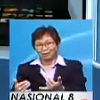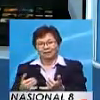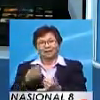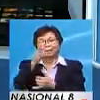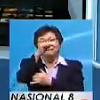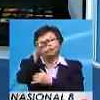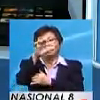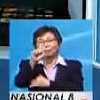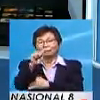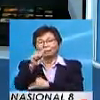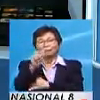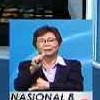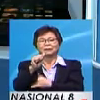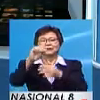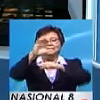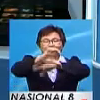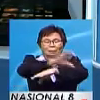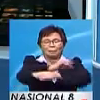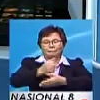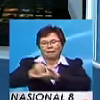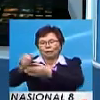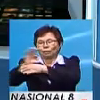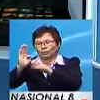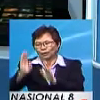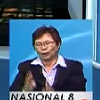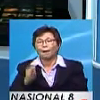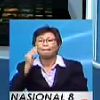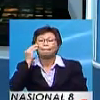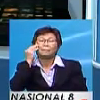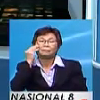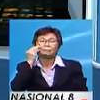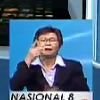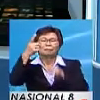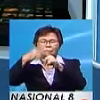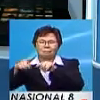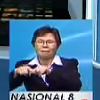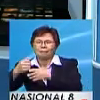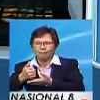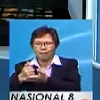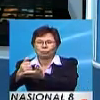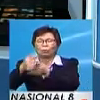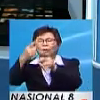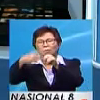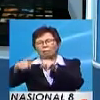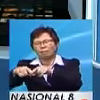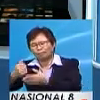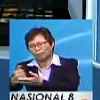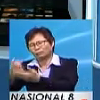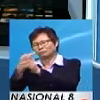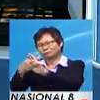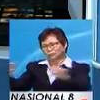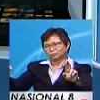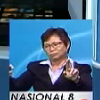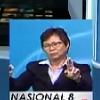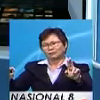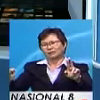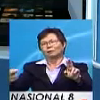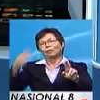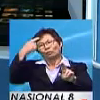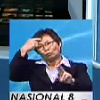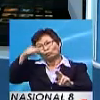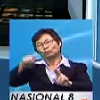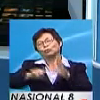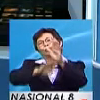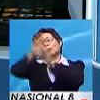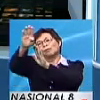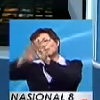digital dalam membantu peniaga kecil digital Melayu pelbagai bantuan ser kemudahan yang disediakan isyarat kepadakah